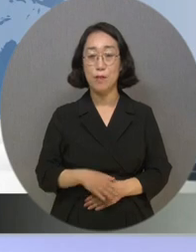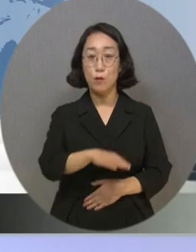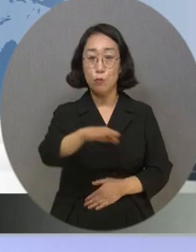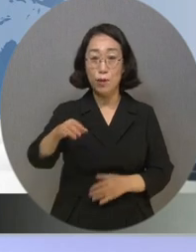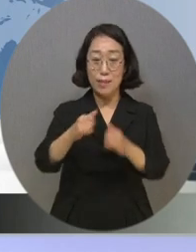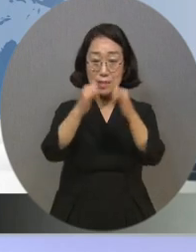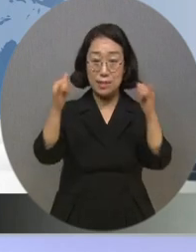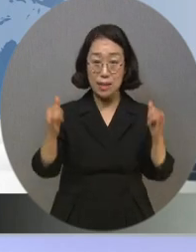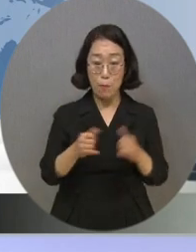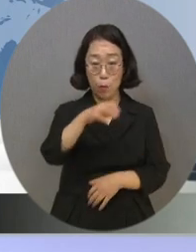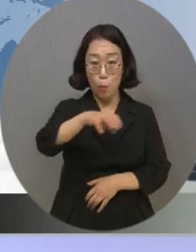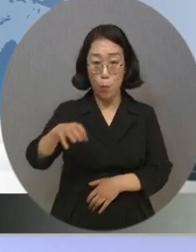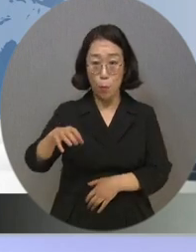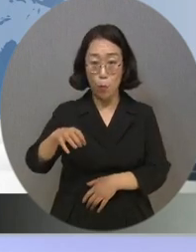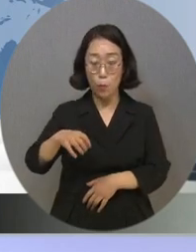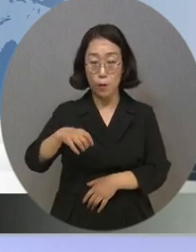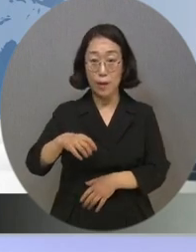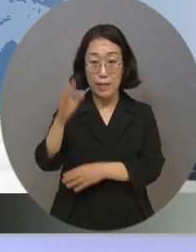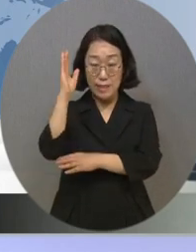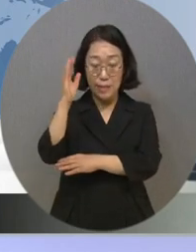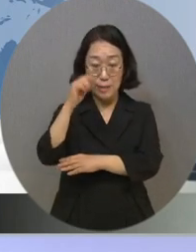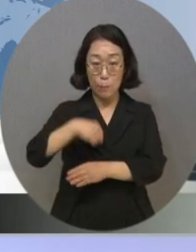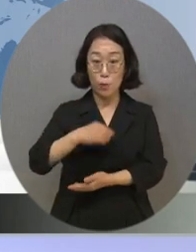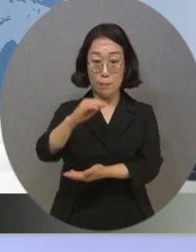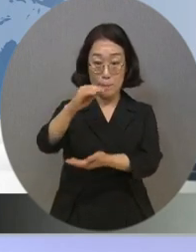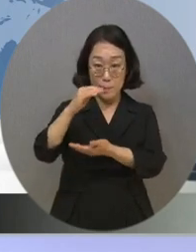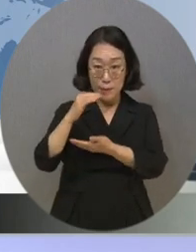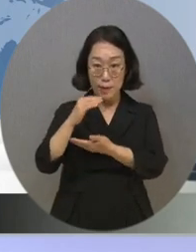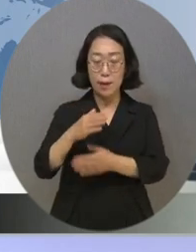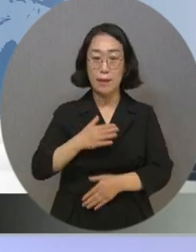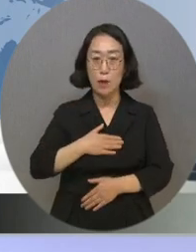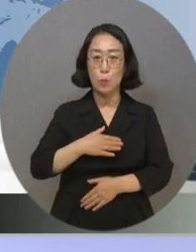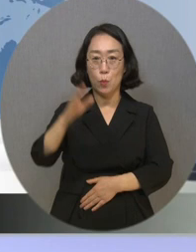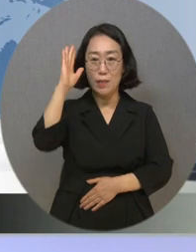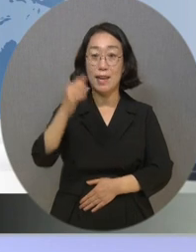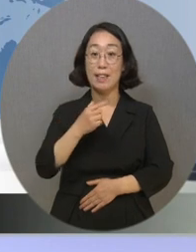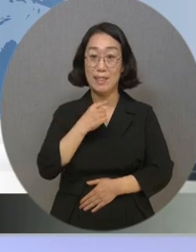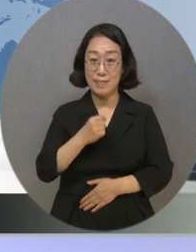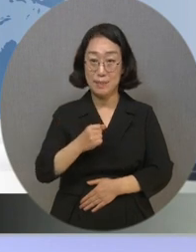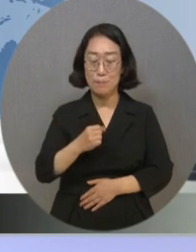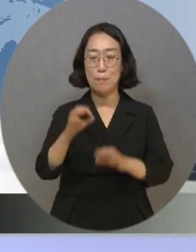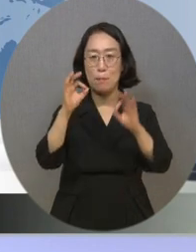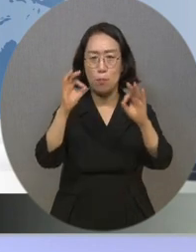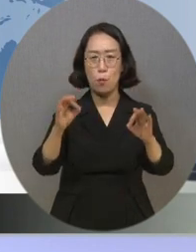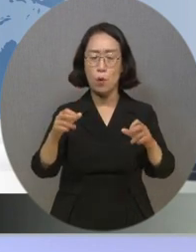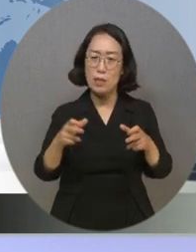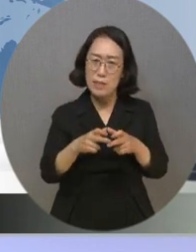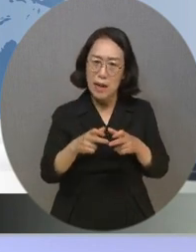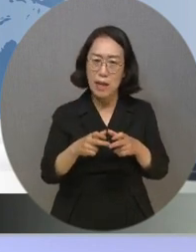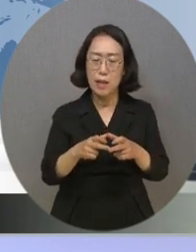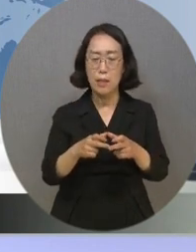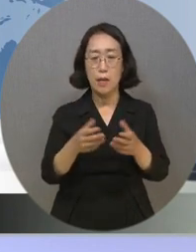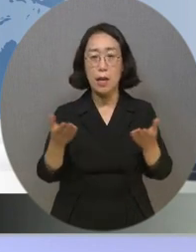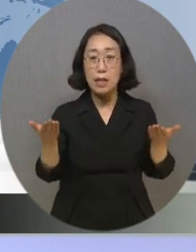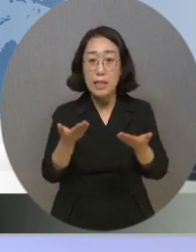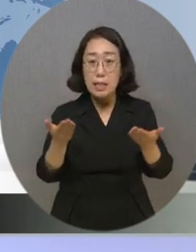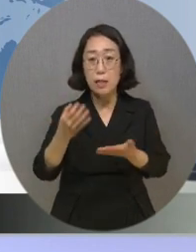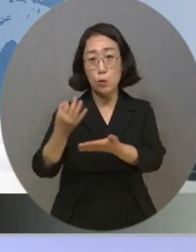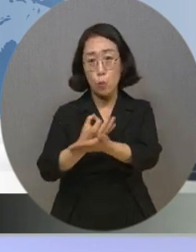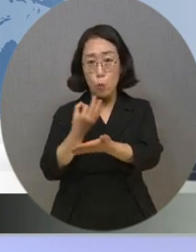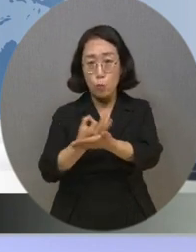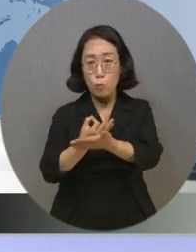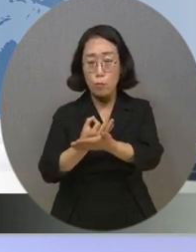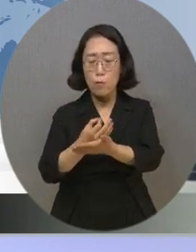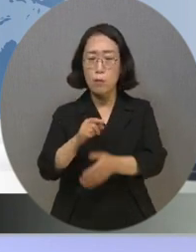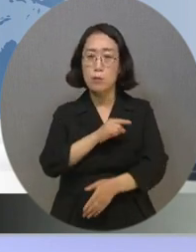우리 사회 곳곳의 이야기를 사연과 제보로 직접 만나보는 나도 말 좀 합시다입니다. 장애인의 일, 이 직업이라고 하면